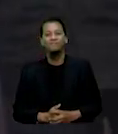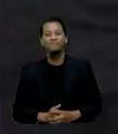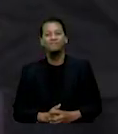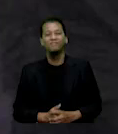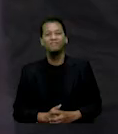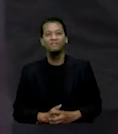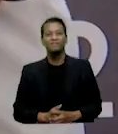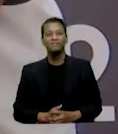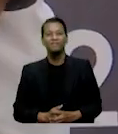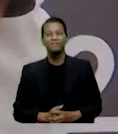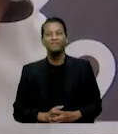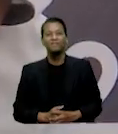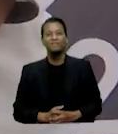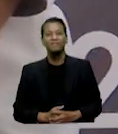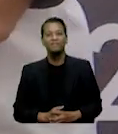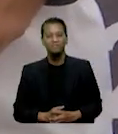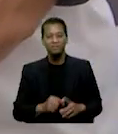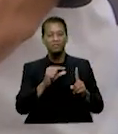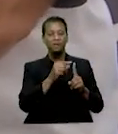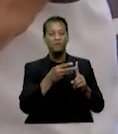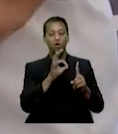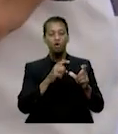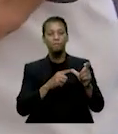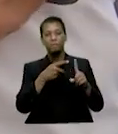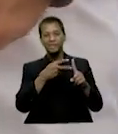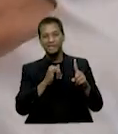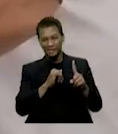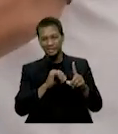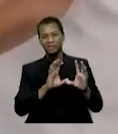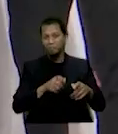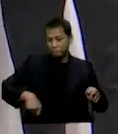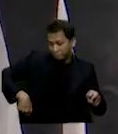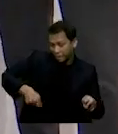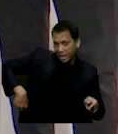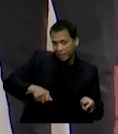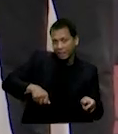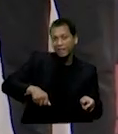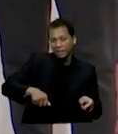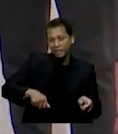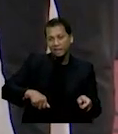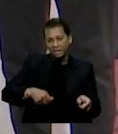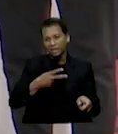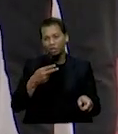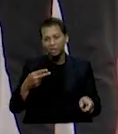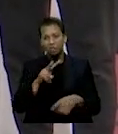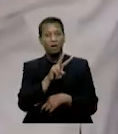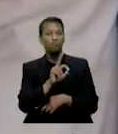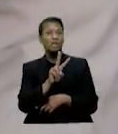Haritanu Sudibyo kembali terpilih menjadi Ketua Umum Pengurus Besar Persatuan Olahraga Biliar Seluruh Indonesia periode